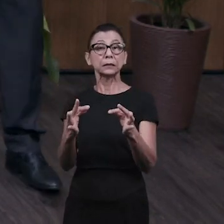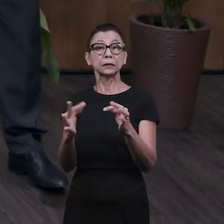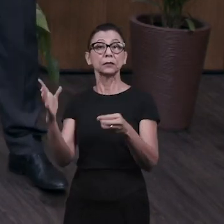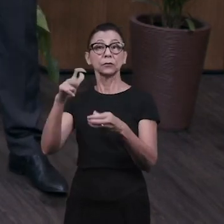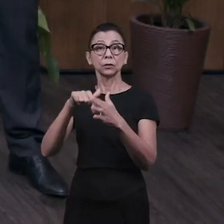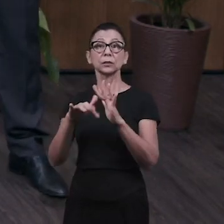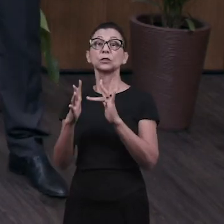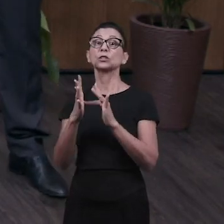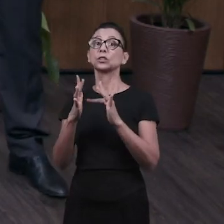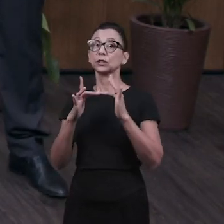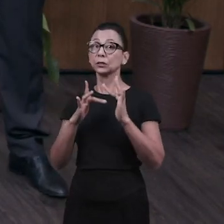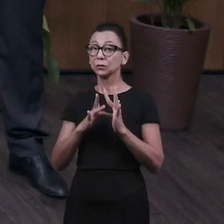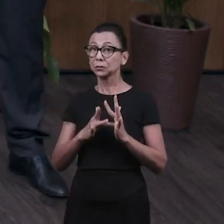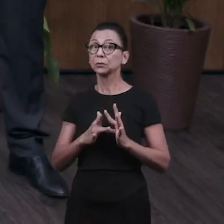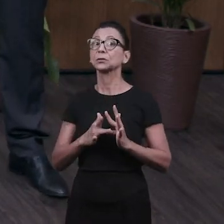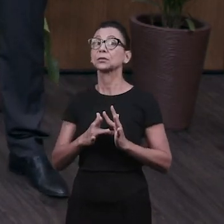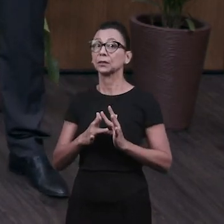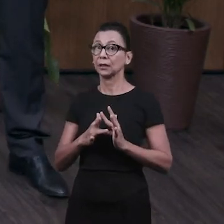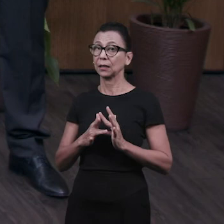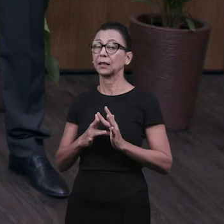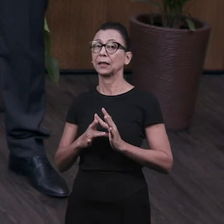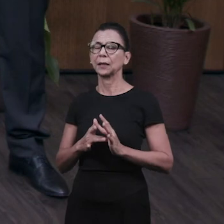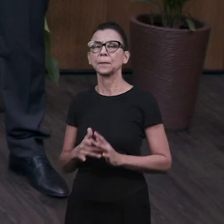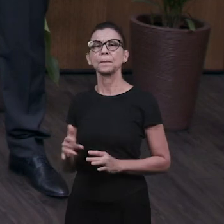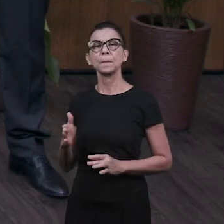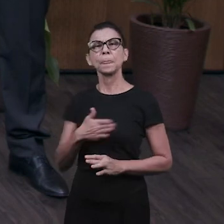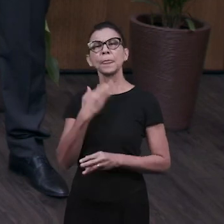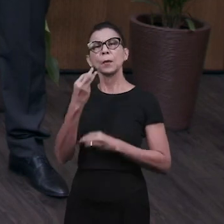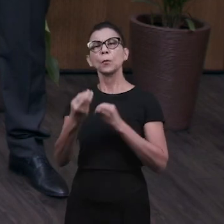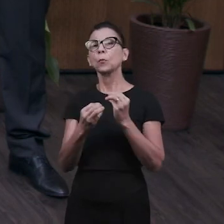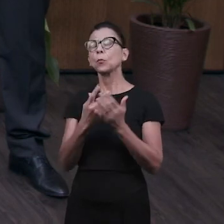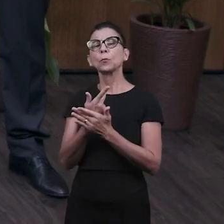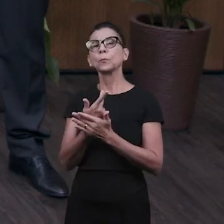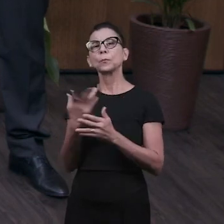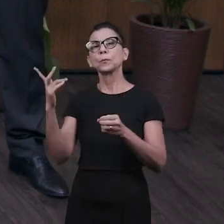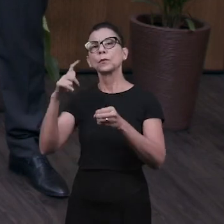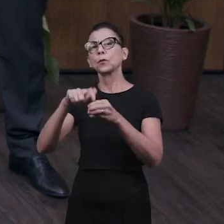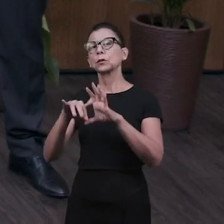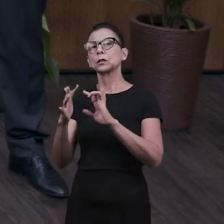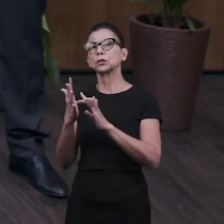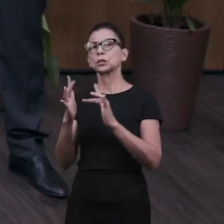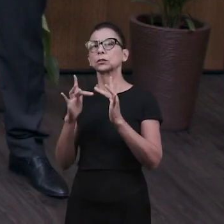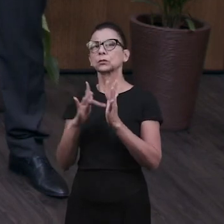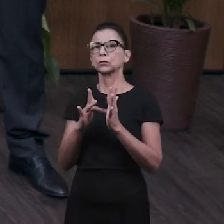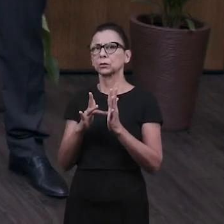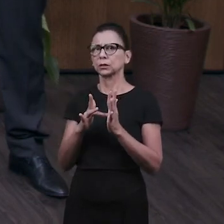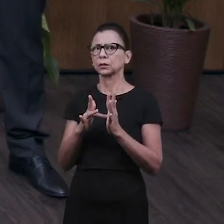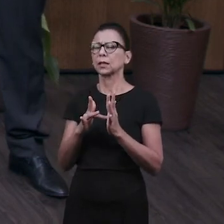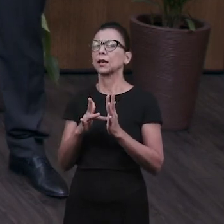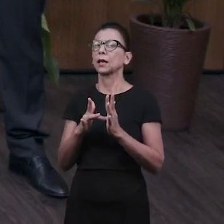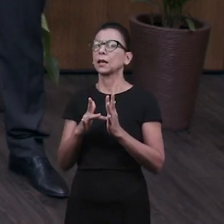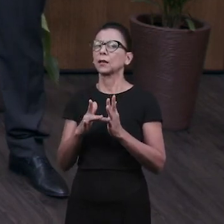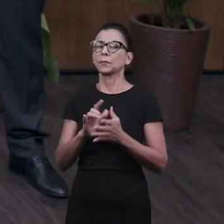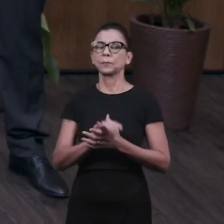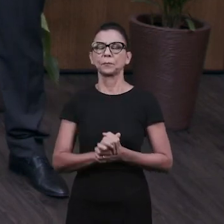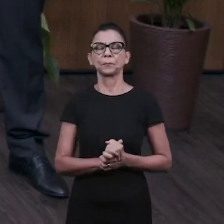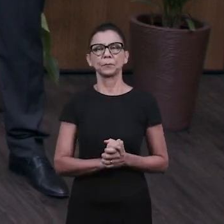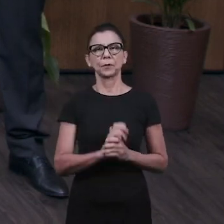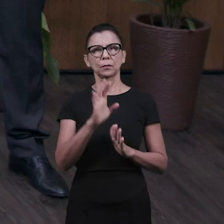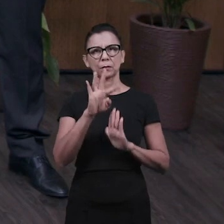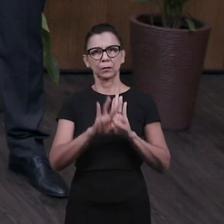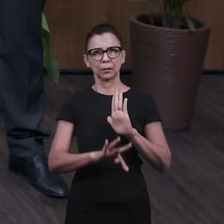comme lui-même il est prophétisé et est prophétisé dans le texte